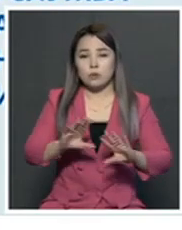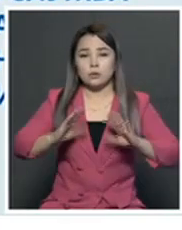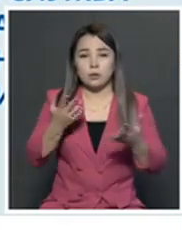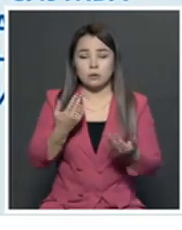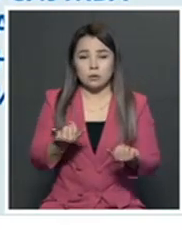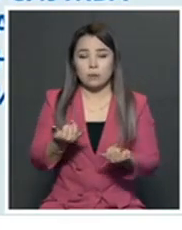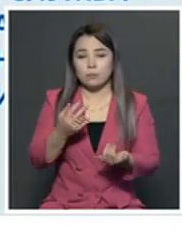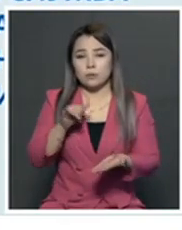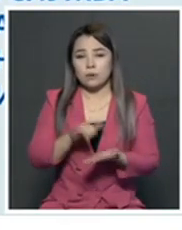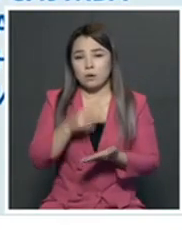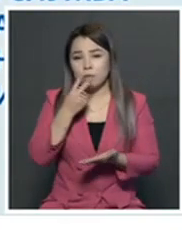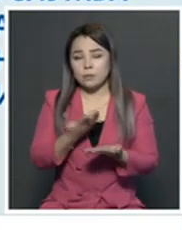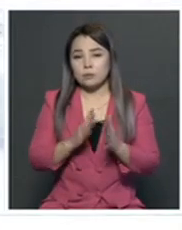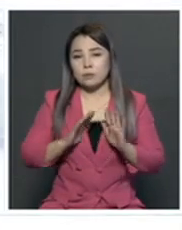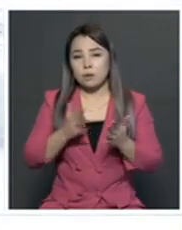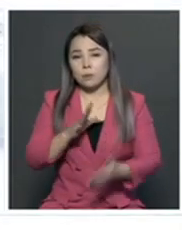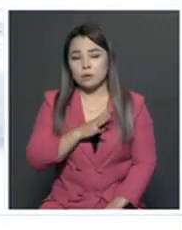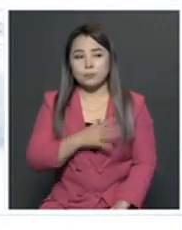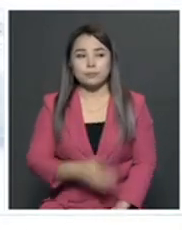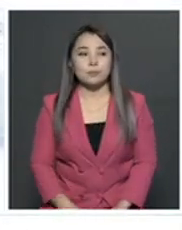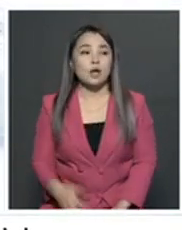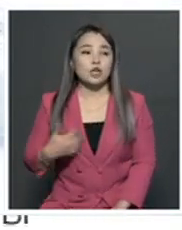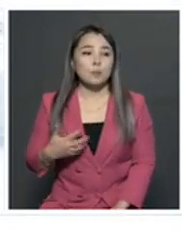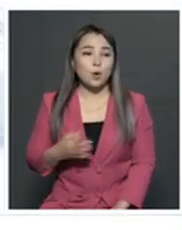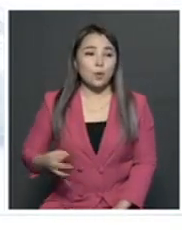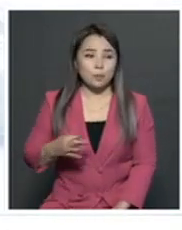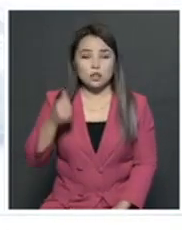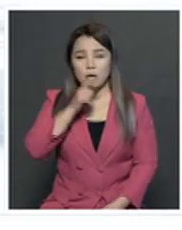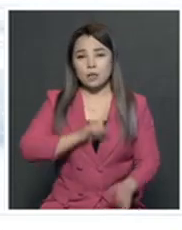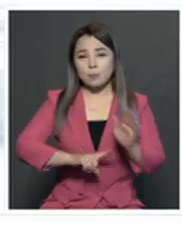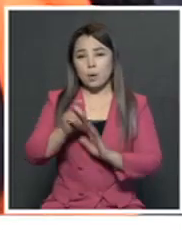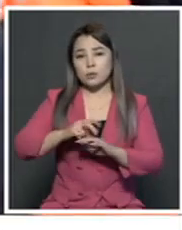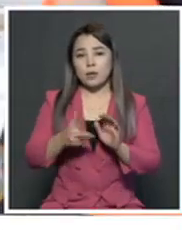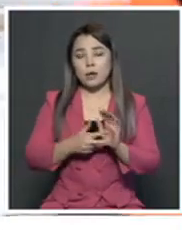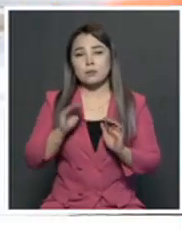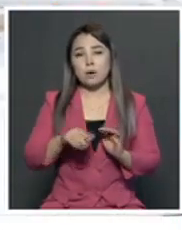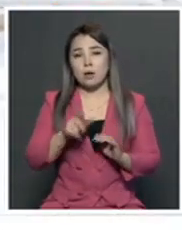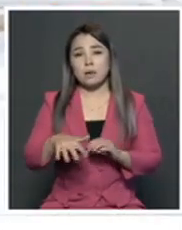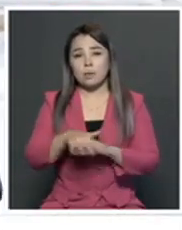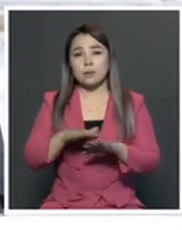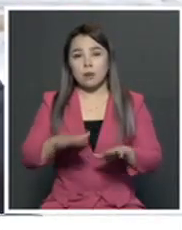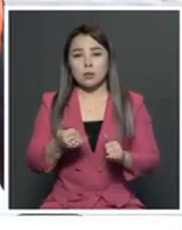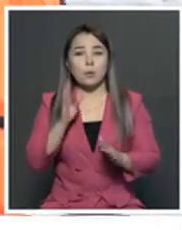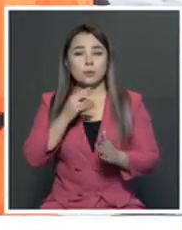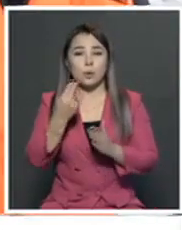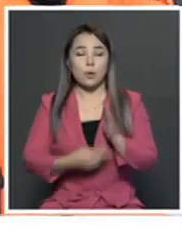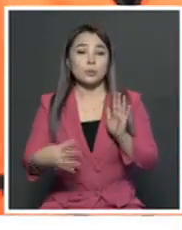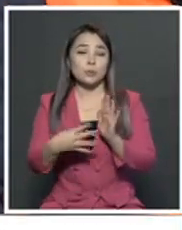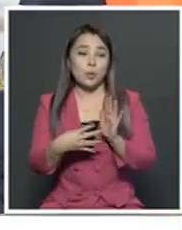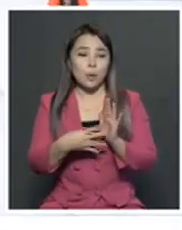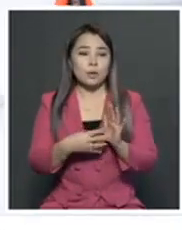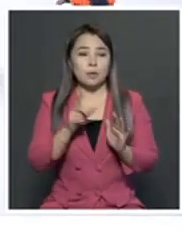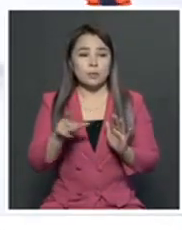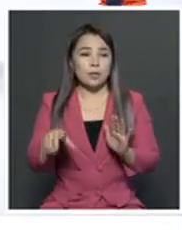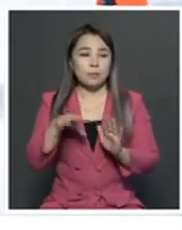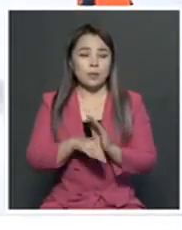оқиғалар орын алуда. Ал Жамбыл облысында жыл басынан бері 18 адам суға кеткен, оның 9-ы бала. Төтенше жағдай қызметі қазір